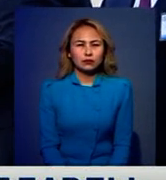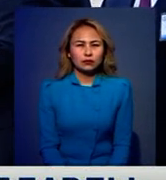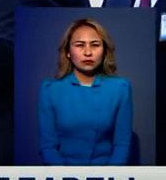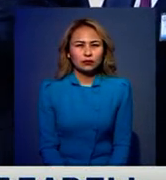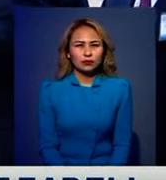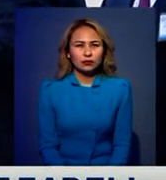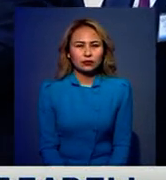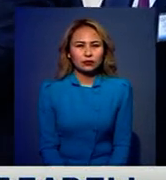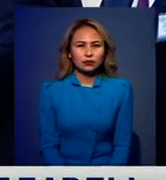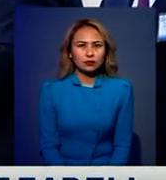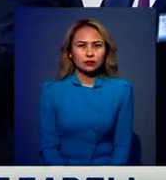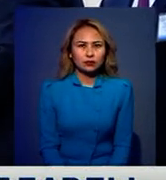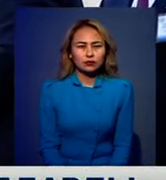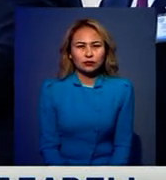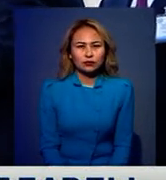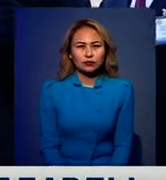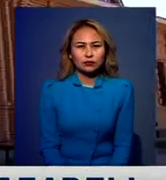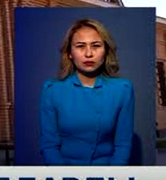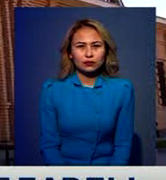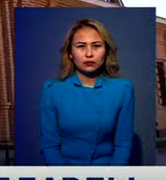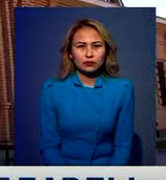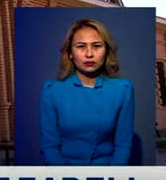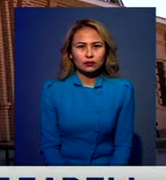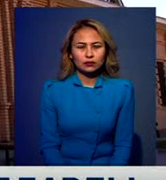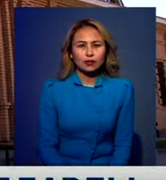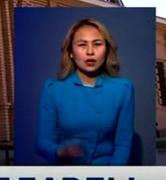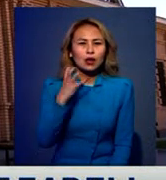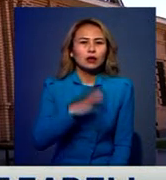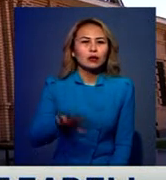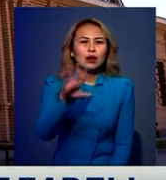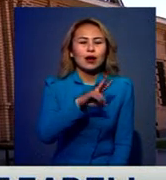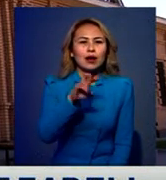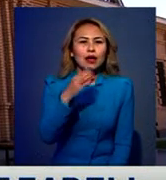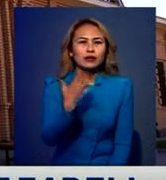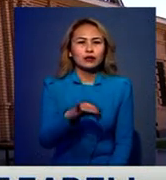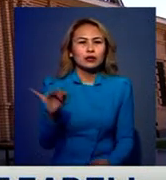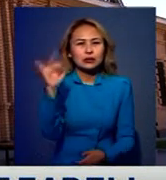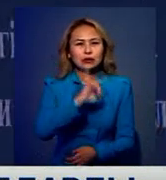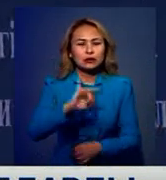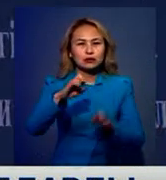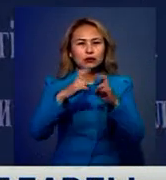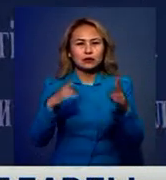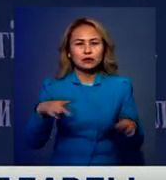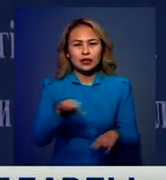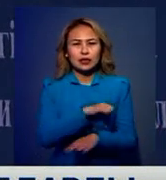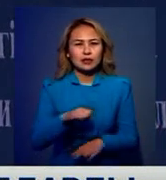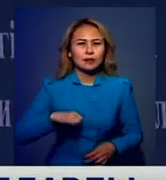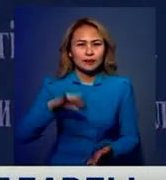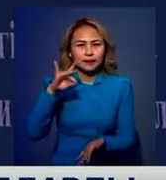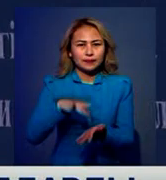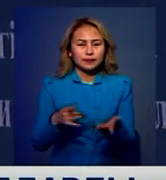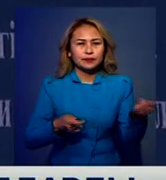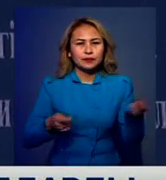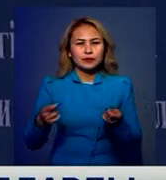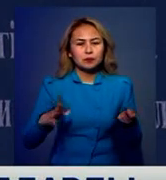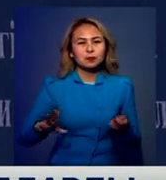довести теперь до ума. Живая работа. До ума надо довести. Сырдарияның сол жағалауында орналасқан тарихи нысанның бірі осы. Орталық атқару